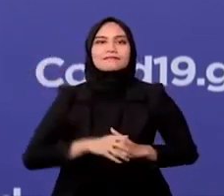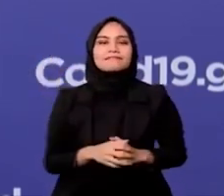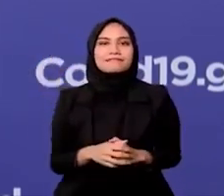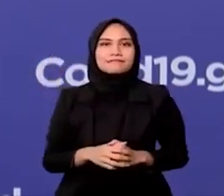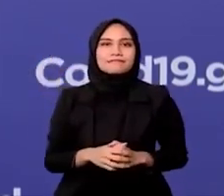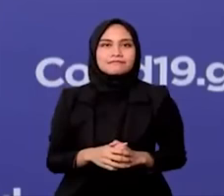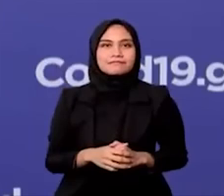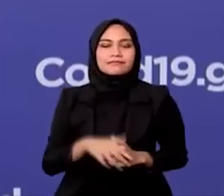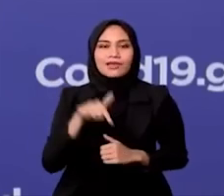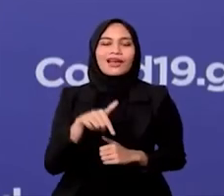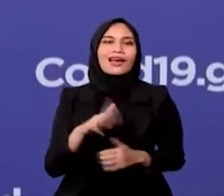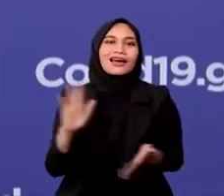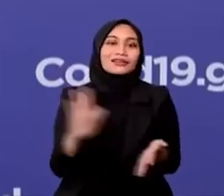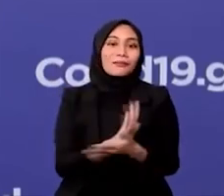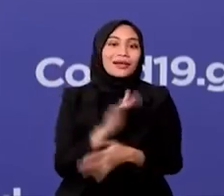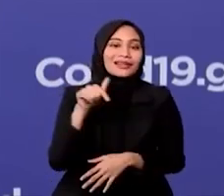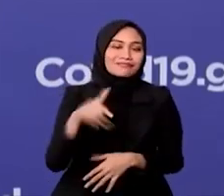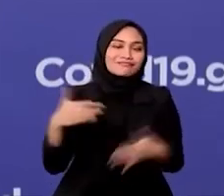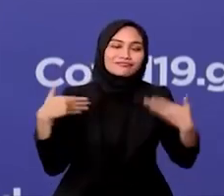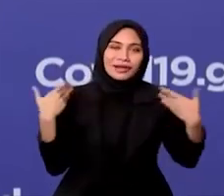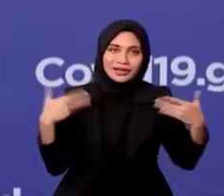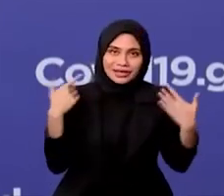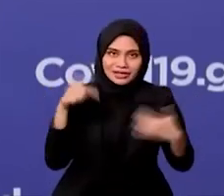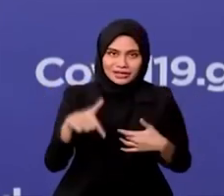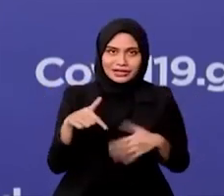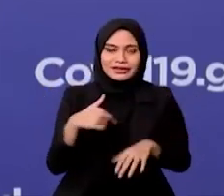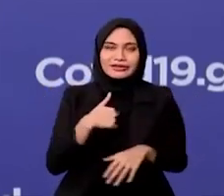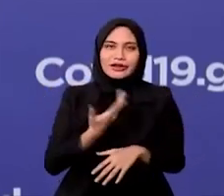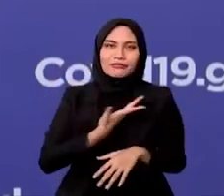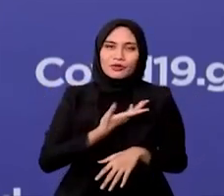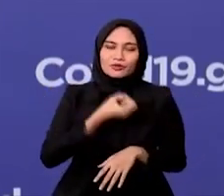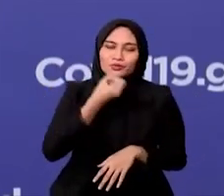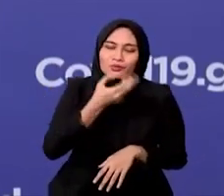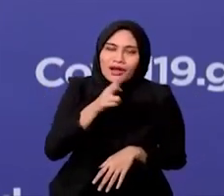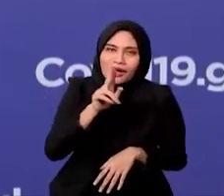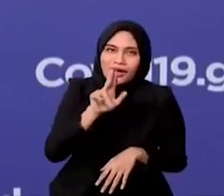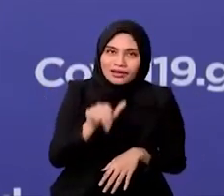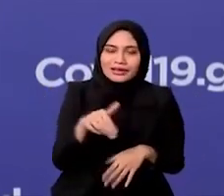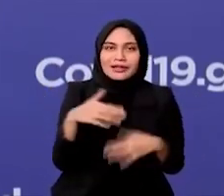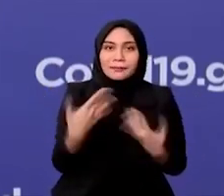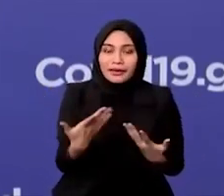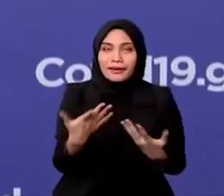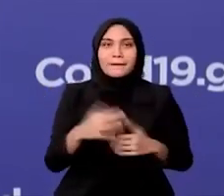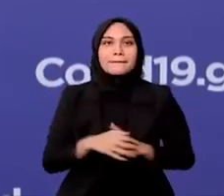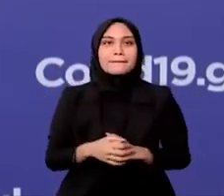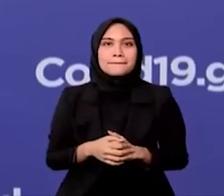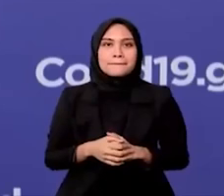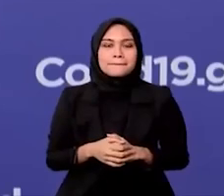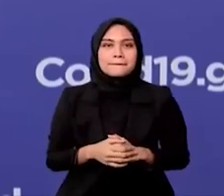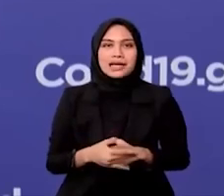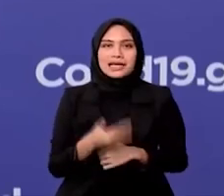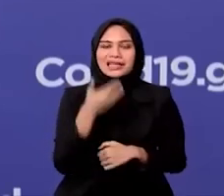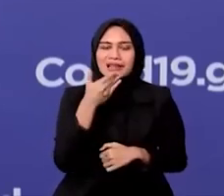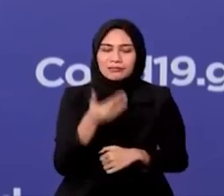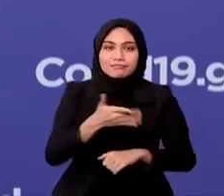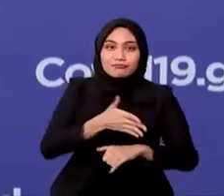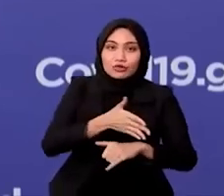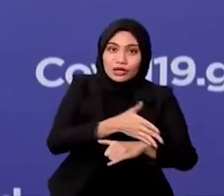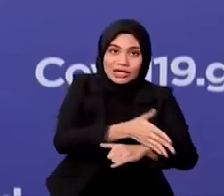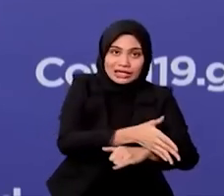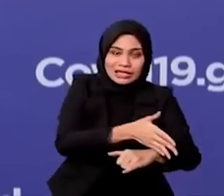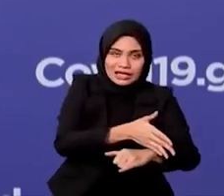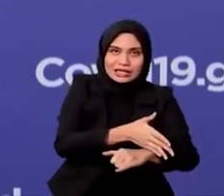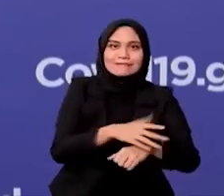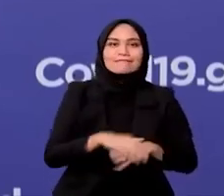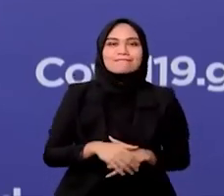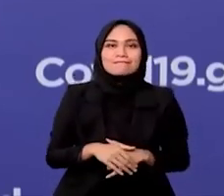telah dalam kesempatan yang berbahagia ini saya sukai lagi ini menyampaikan kepada kita semua selamat merayakan Idul